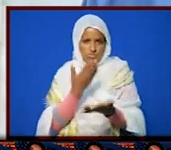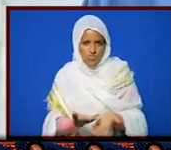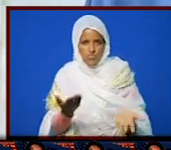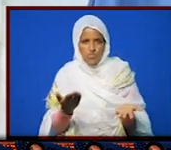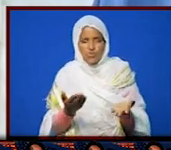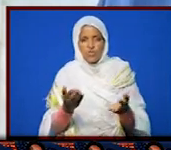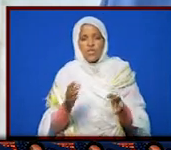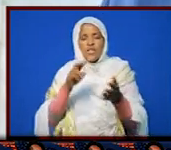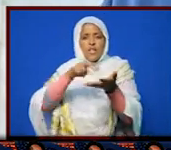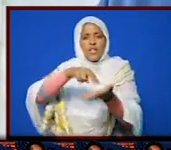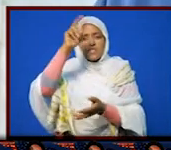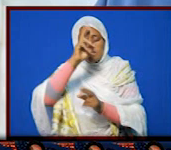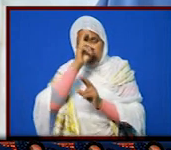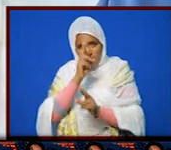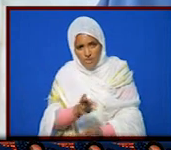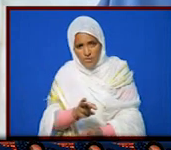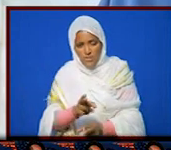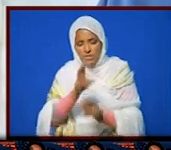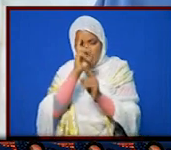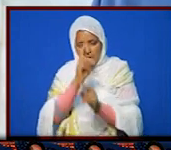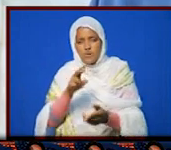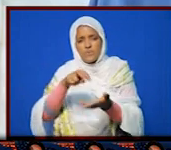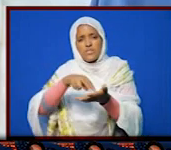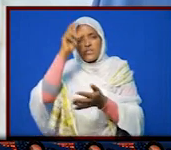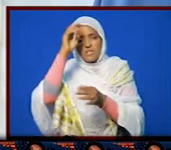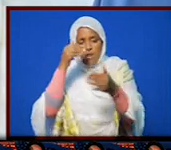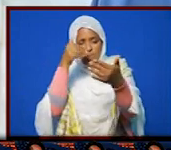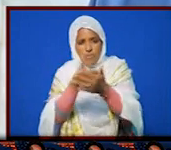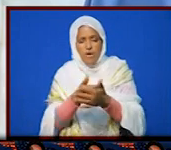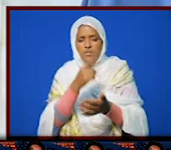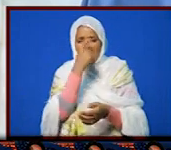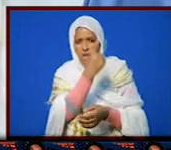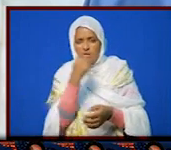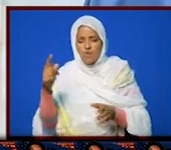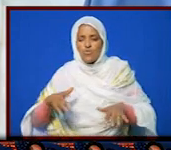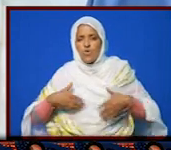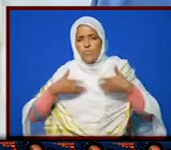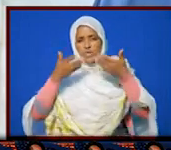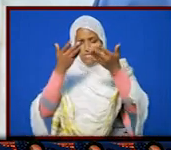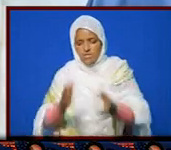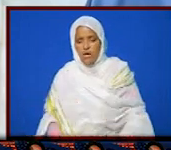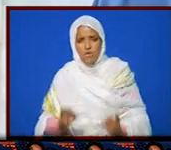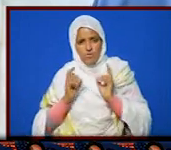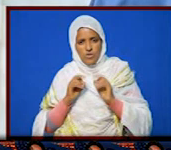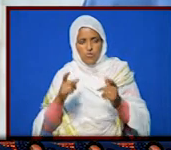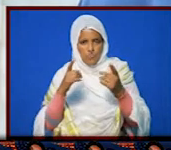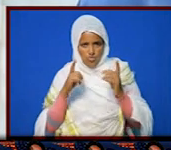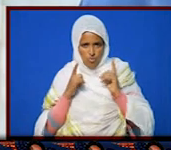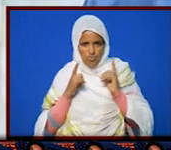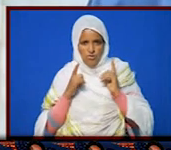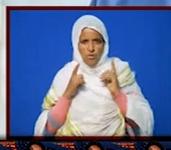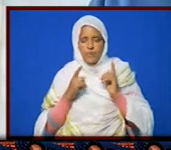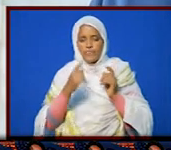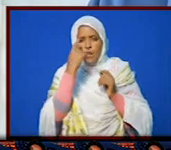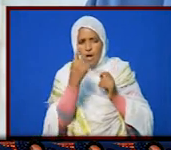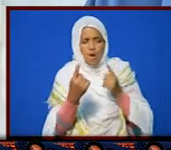ባይወስድበት እና እንዲያው ለትንሣኤ ክብር ወይም ለክብር ትንሣኤ ለመብቃት እያንዳንዱ በንስሐ ሕይወት ቢኖር